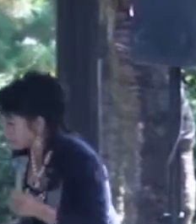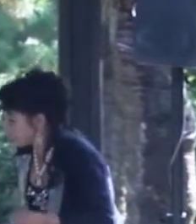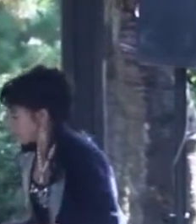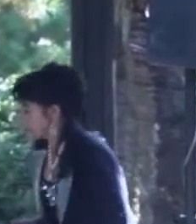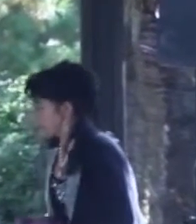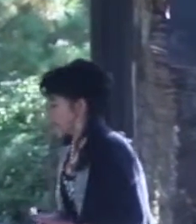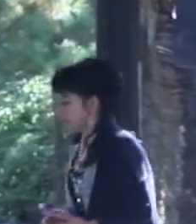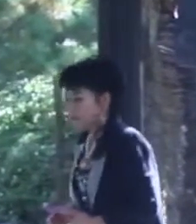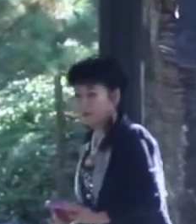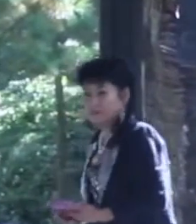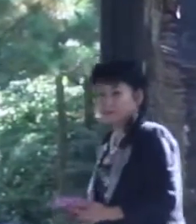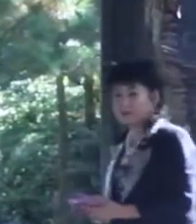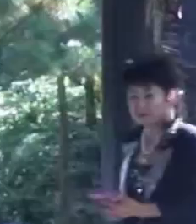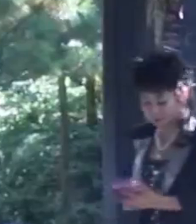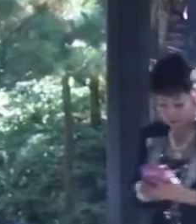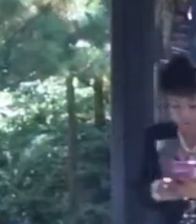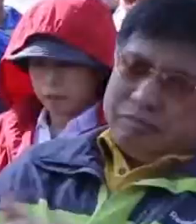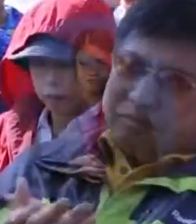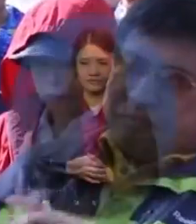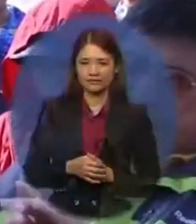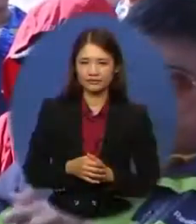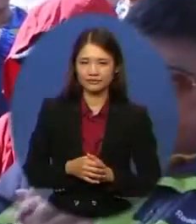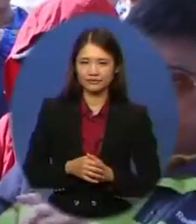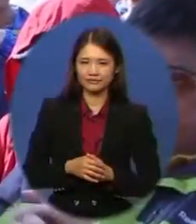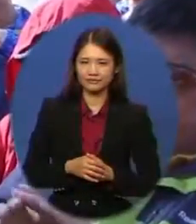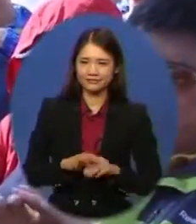자, 같이 박수 주시면서